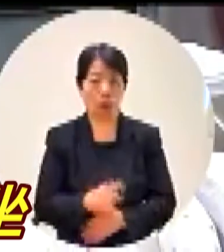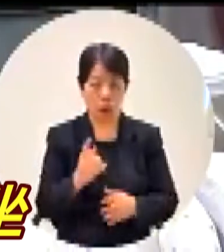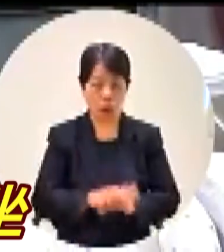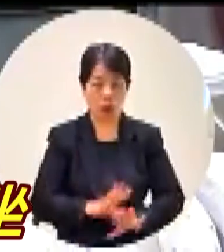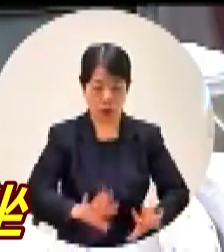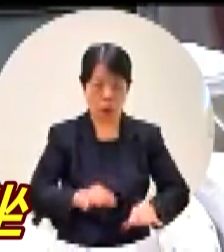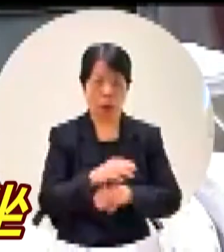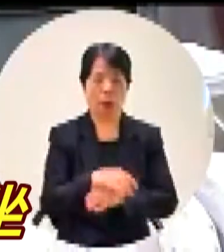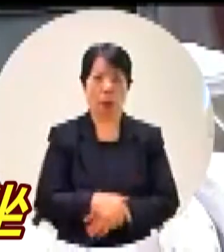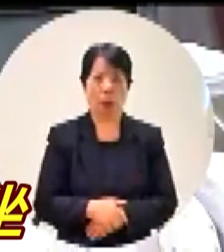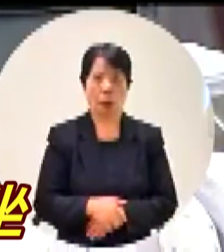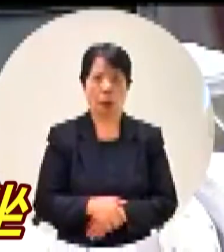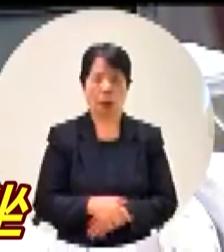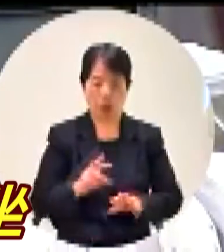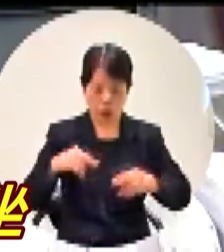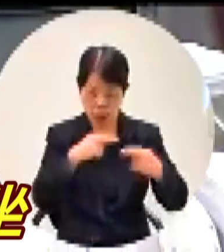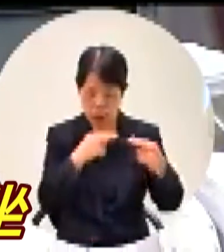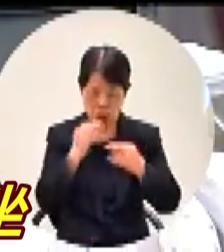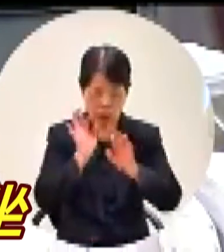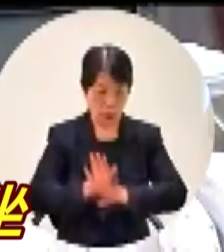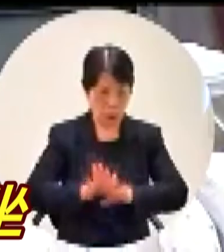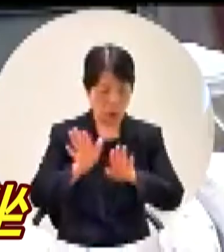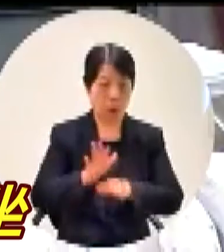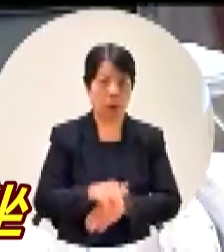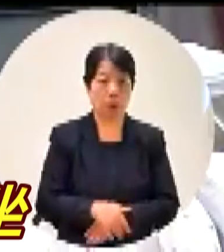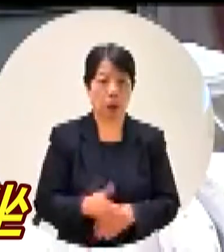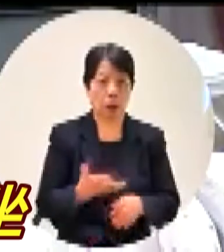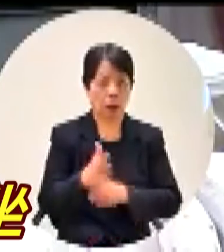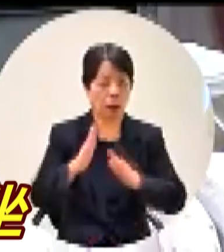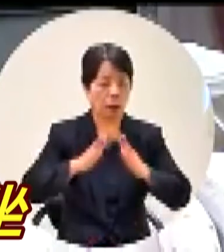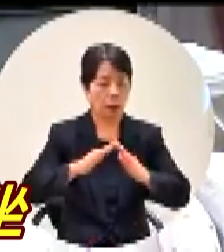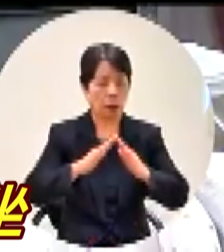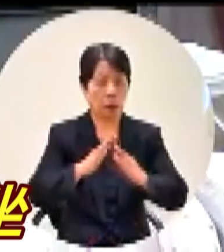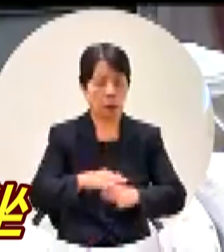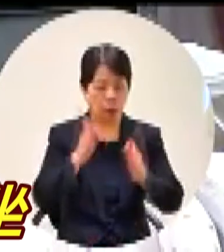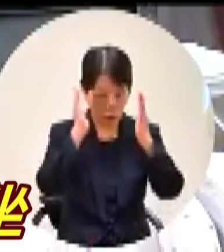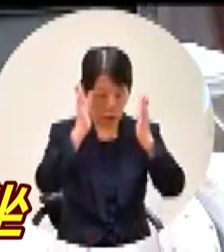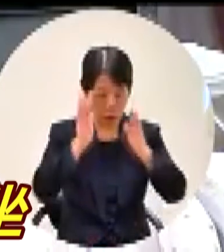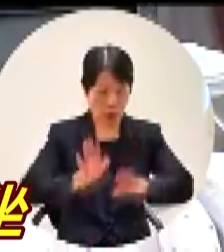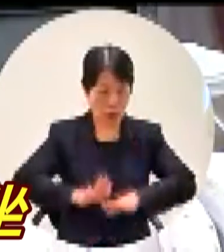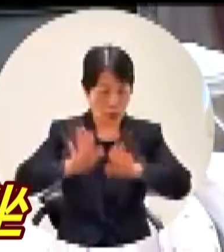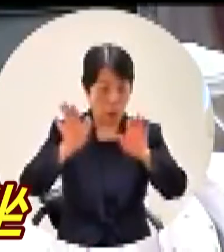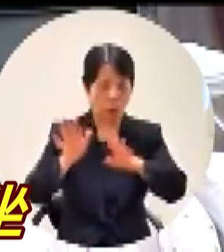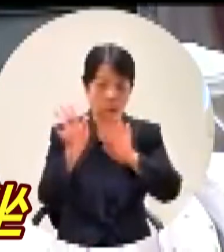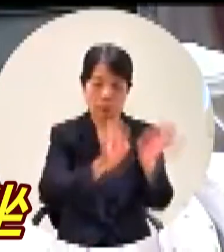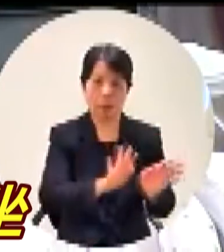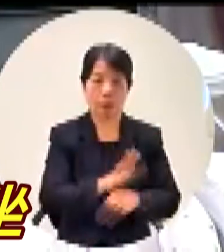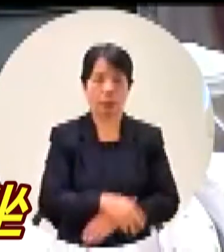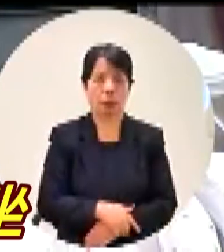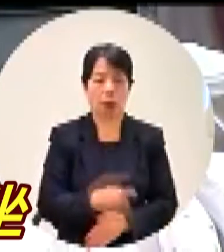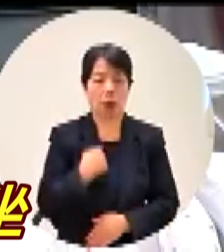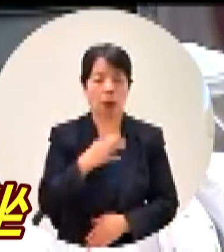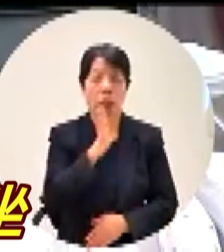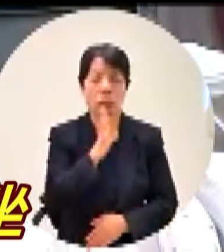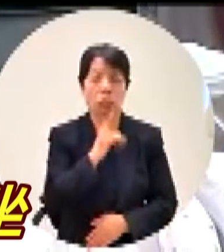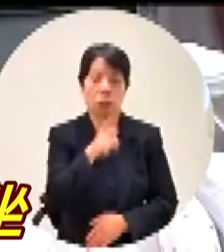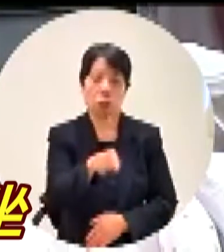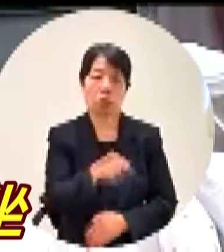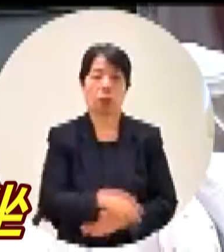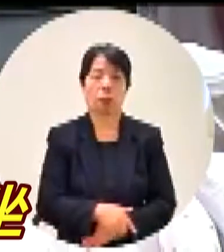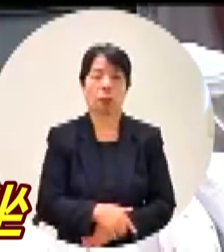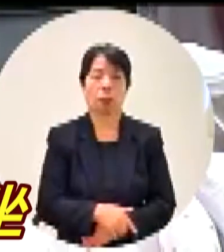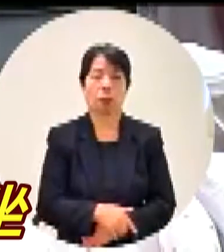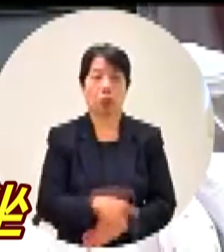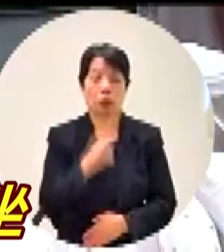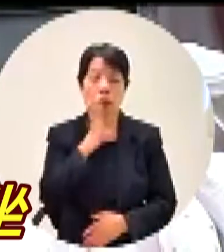进，这不是才是让一个城市正向发展的一个状况吗？我是你，或是我是